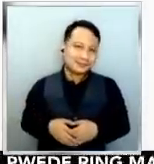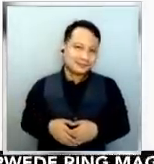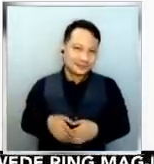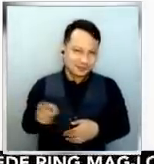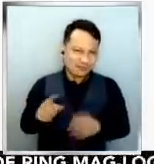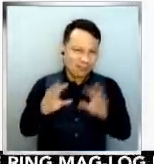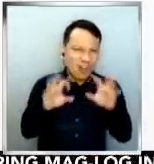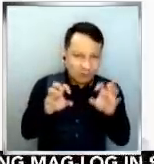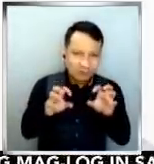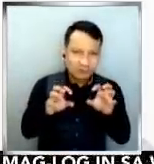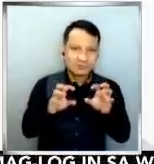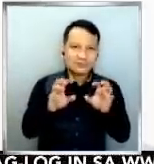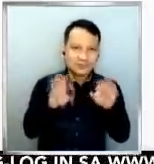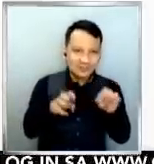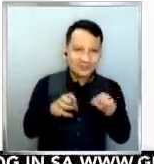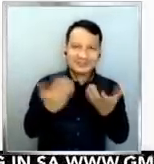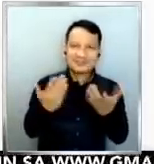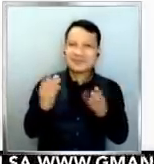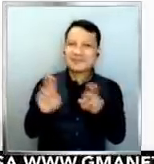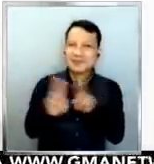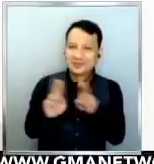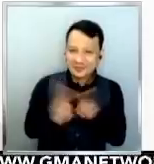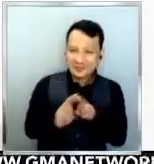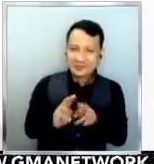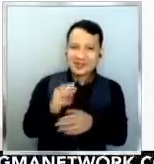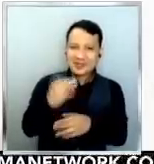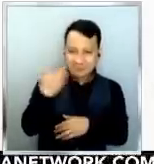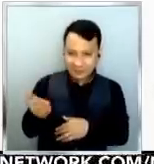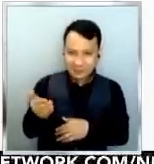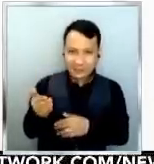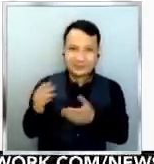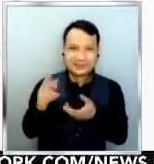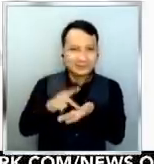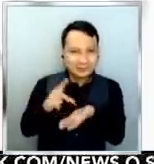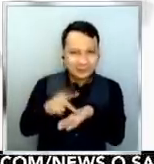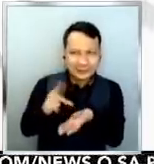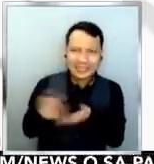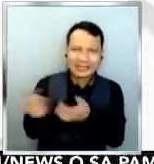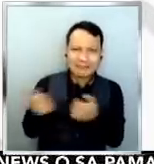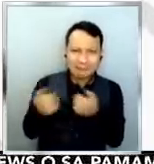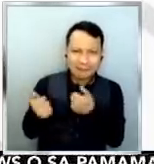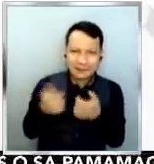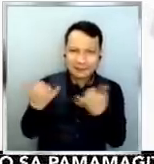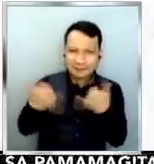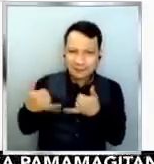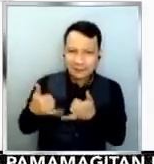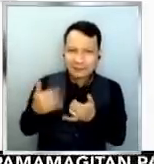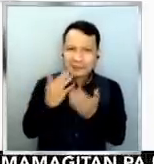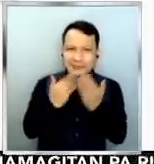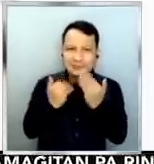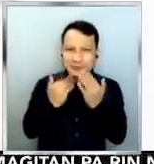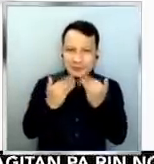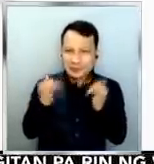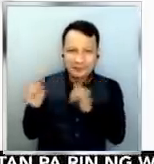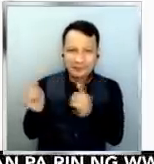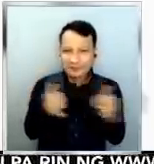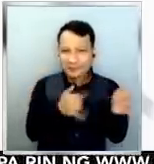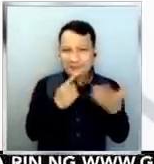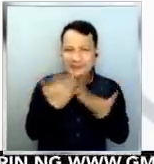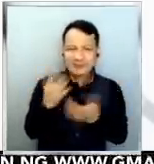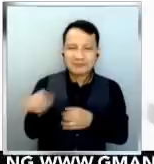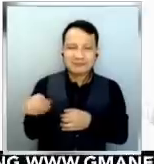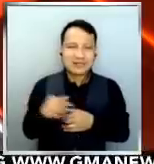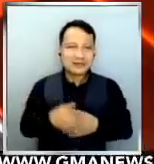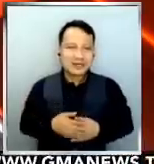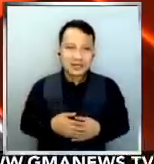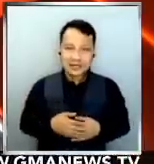Pero on a normal day, madalas ay naghaharutan at naghahabulan sila at sweet naman daw sa isa't isa. Pero pag